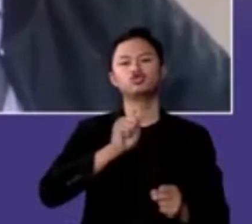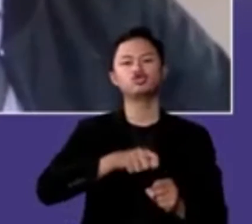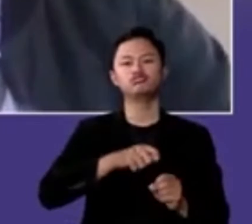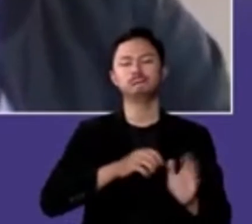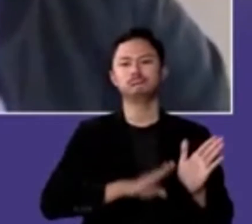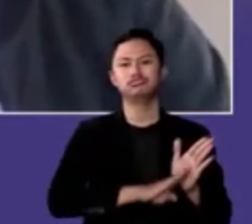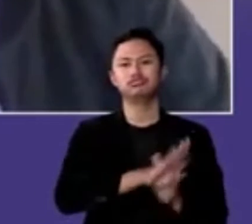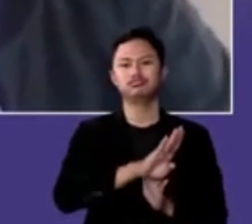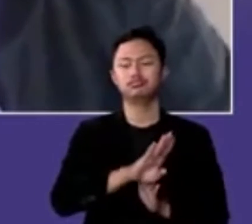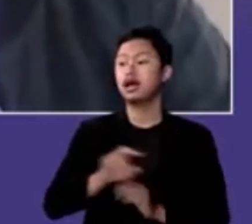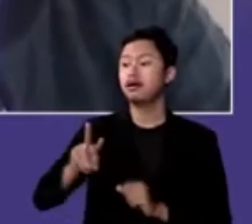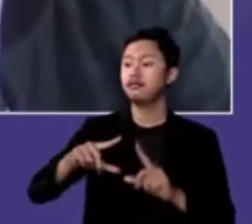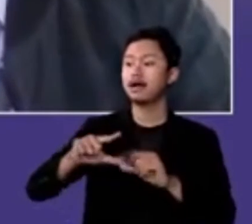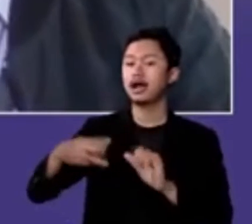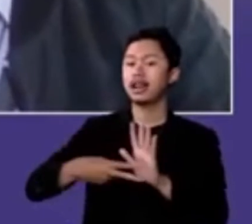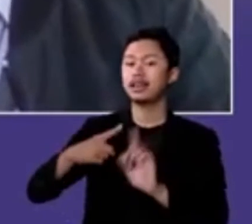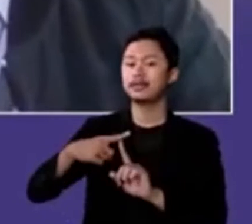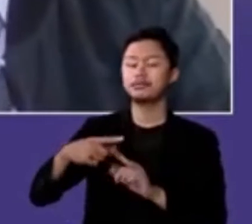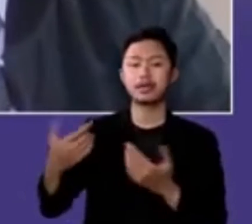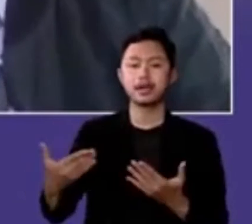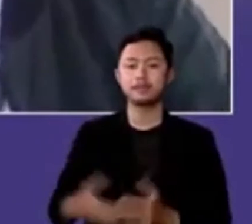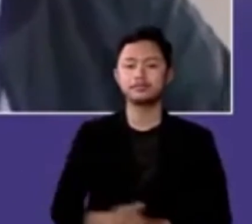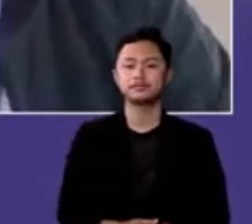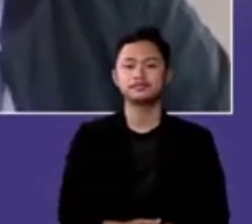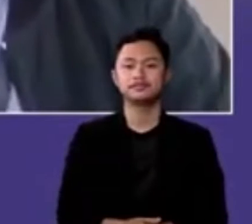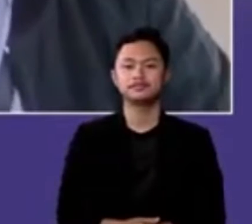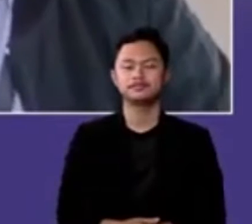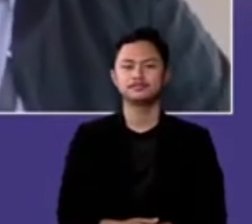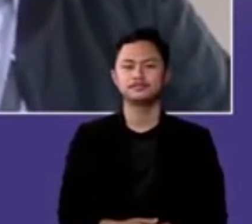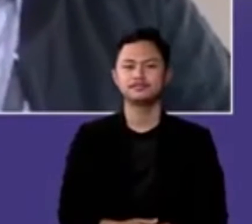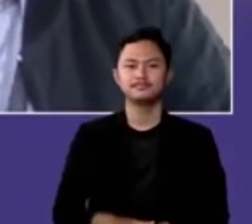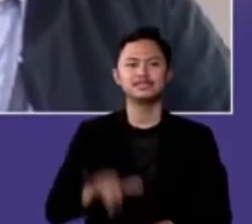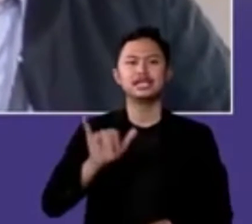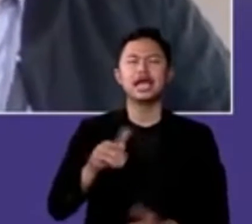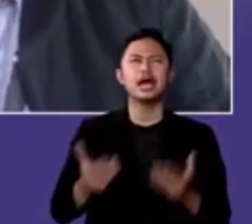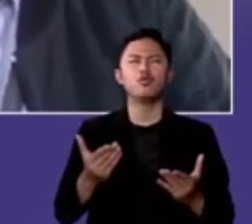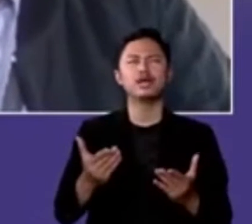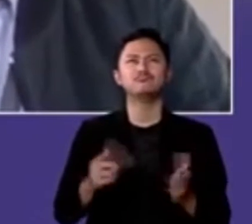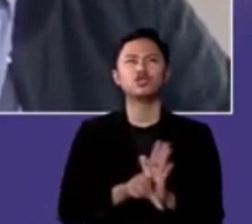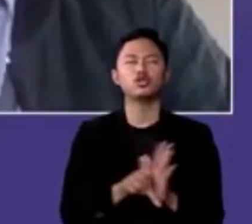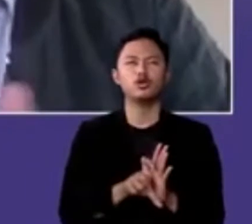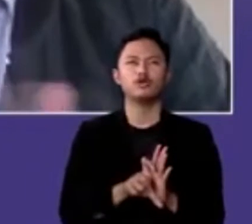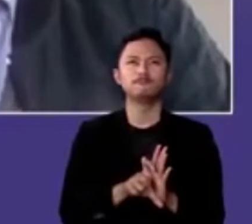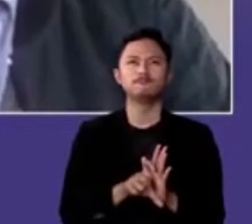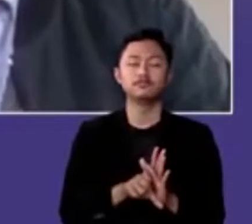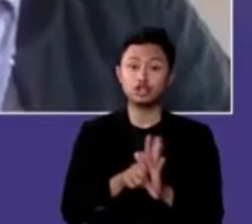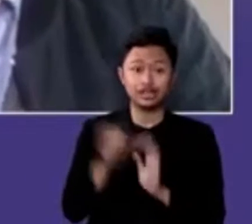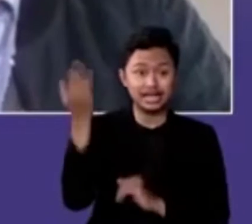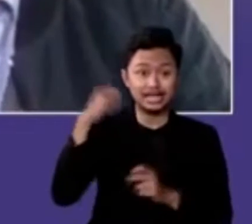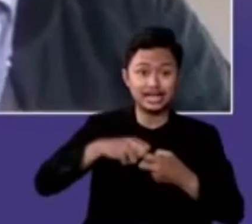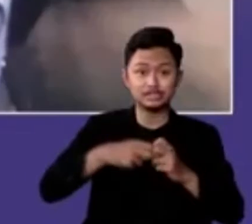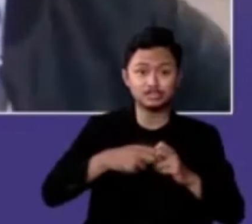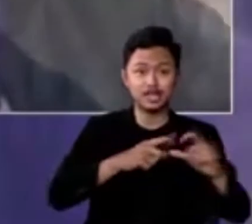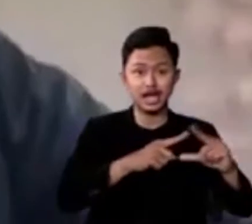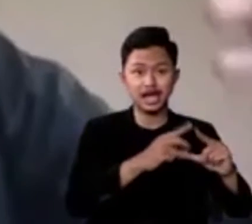atau konsumen Mas Vallen gimana ya semakin hari ini jadi kalau tadi